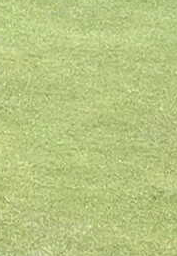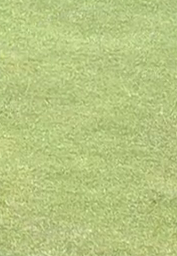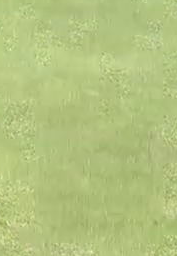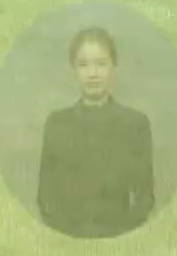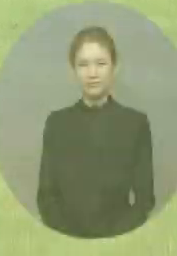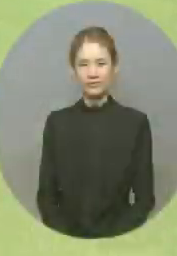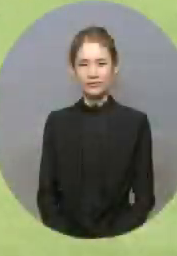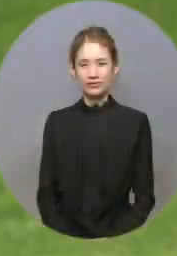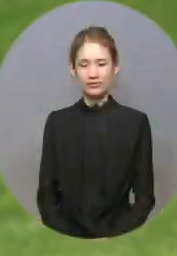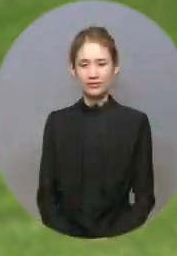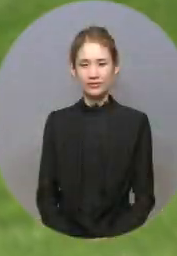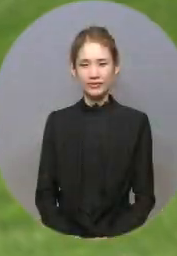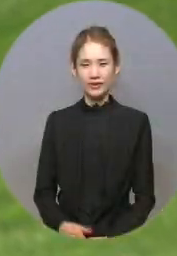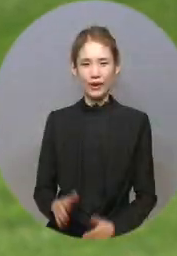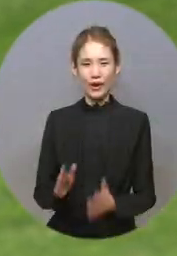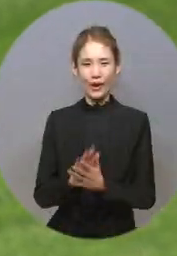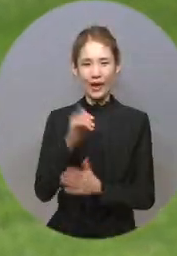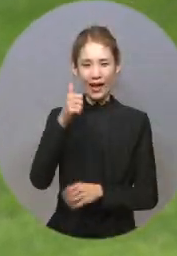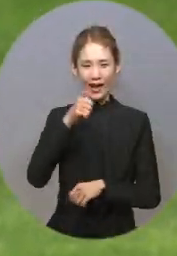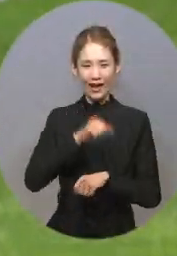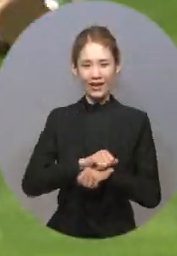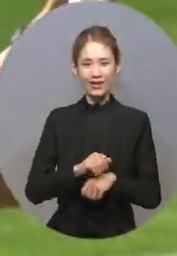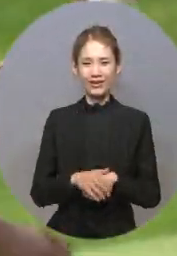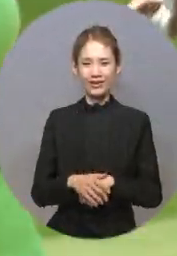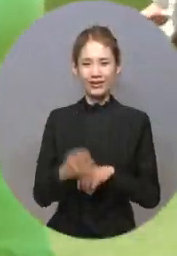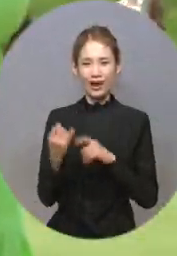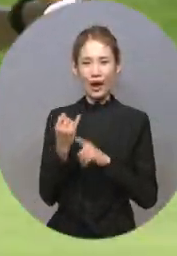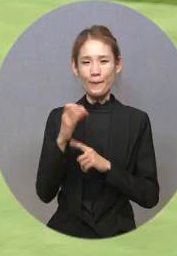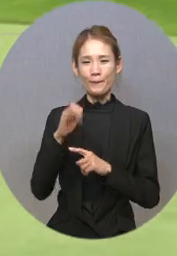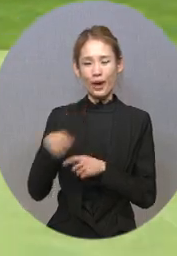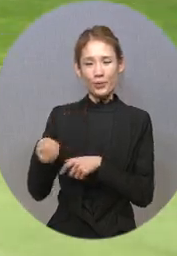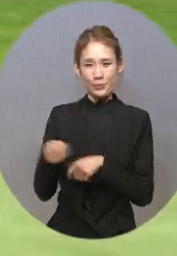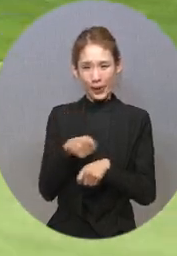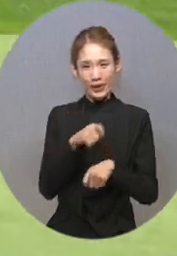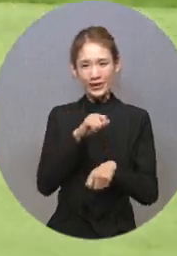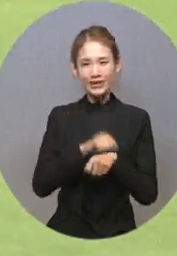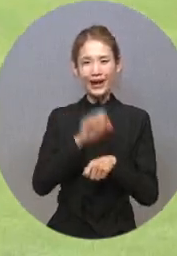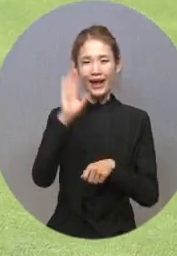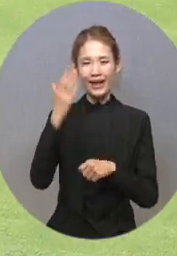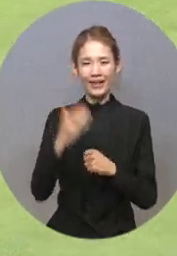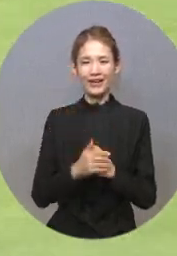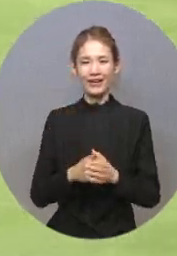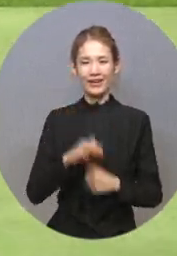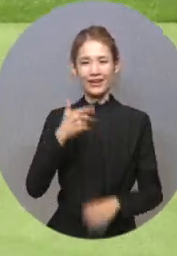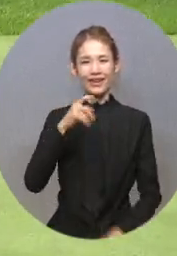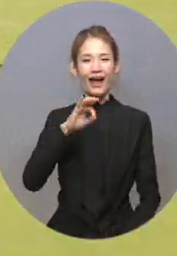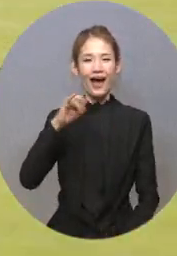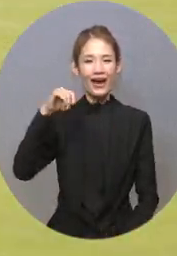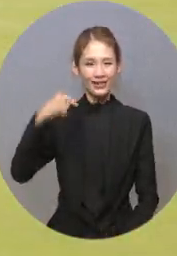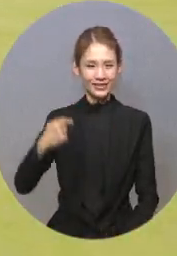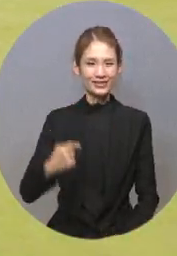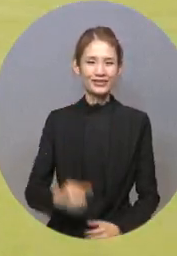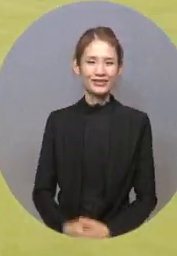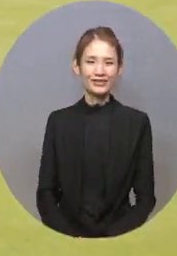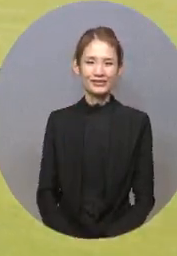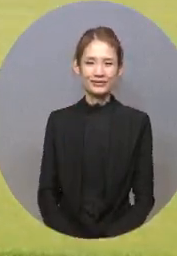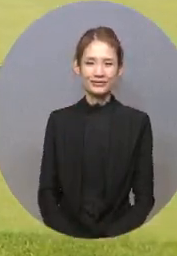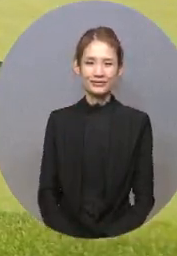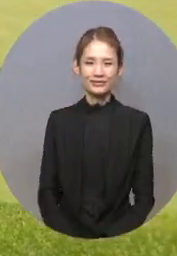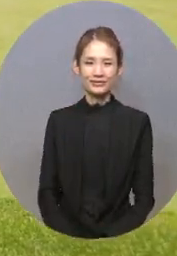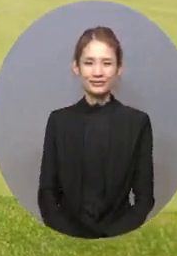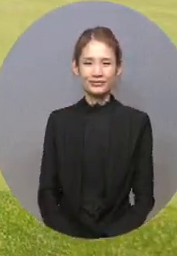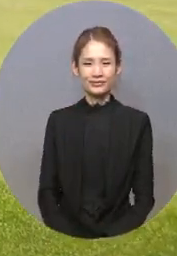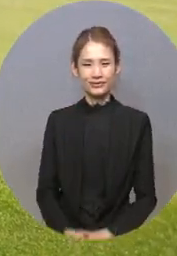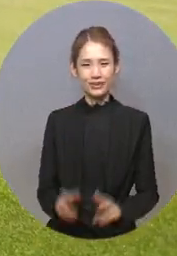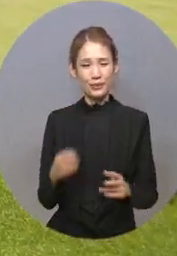나이스! 와! 나이스. 와! 은수는 퍼팅을 되게 잘해. 나이스! 나이스! 좋아, 좋아. 지금 토해낼